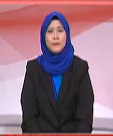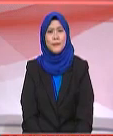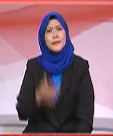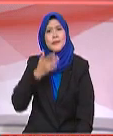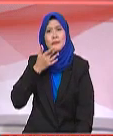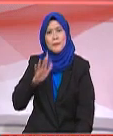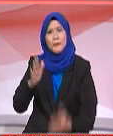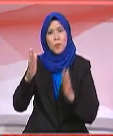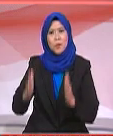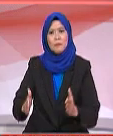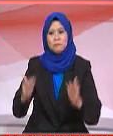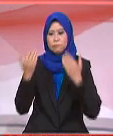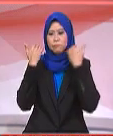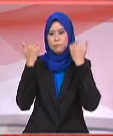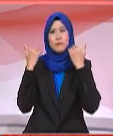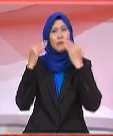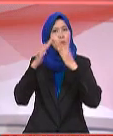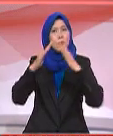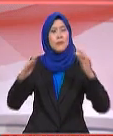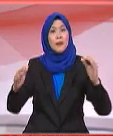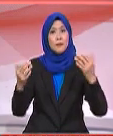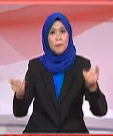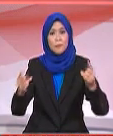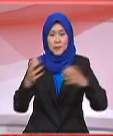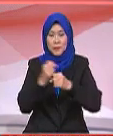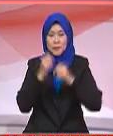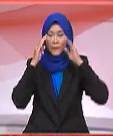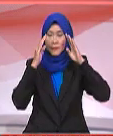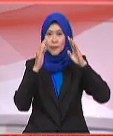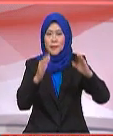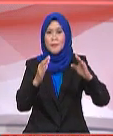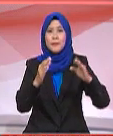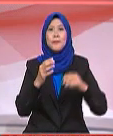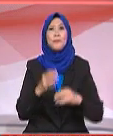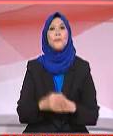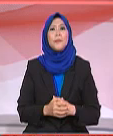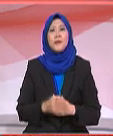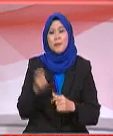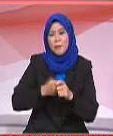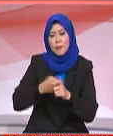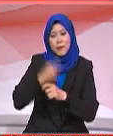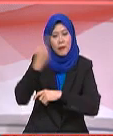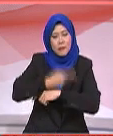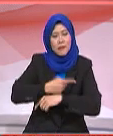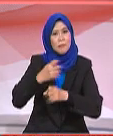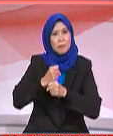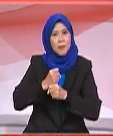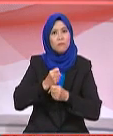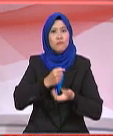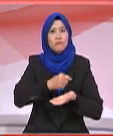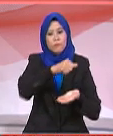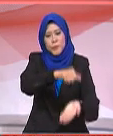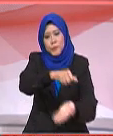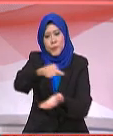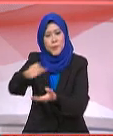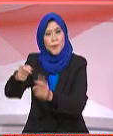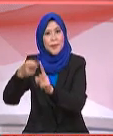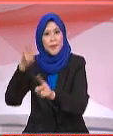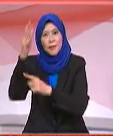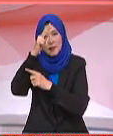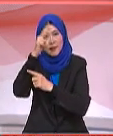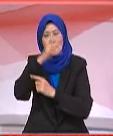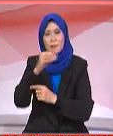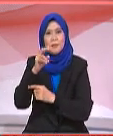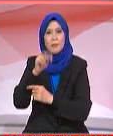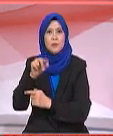Nasib gelandangan sentiasa mendapat perhatian ramai pihak. Setiap hari ada sahaja bantuan yang disalur daripada kerajaan, badan